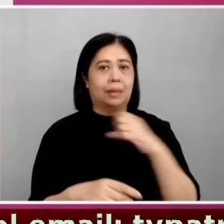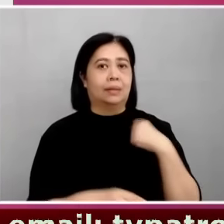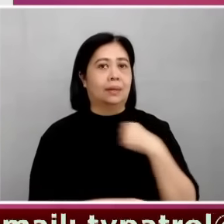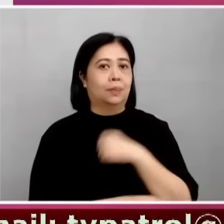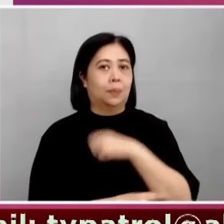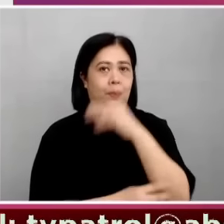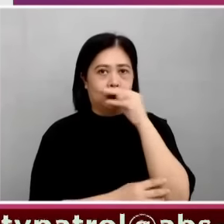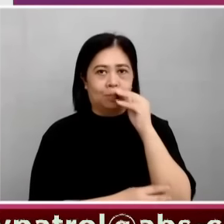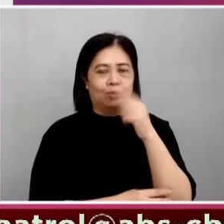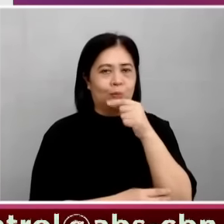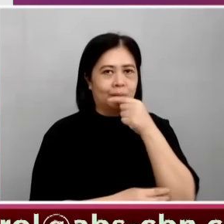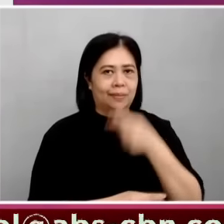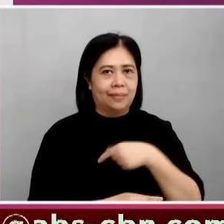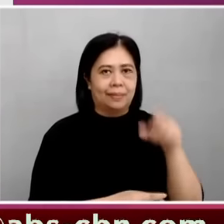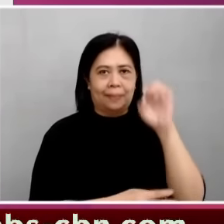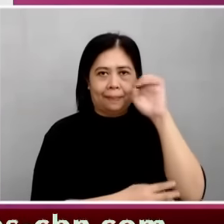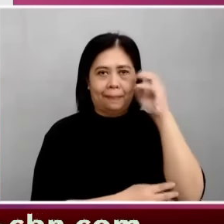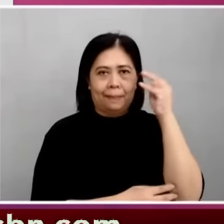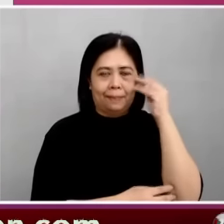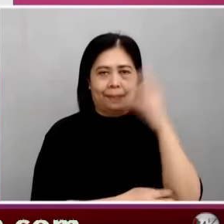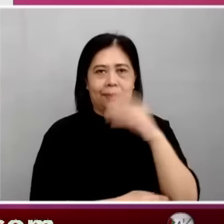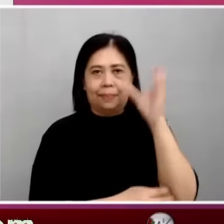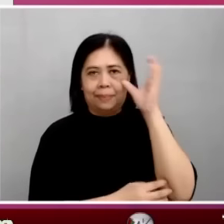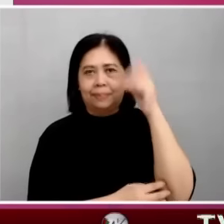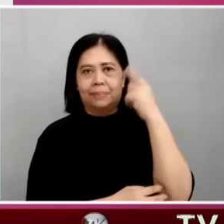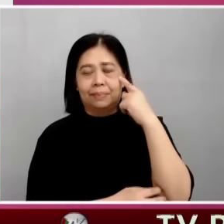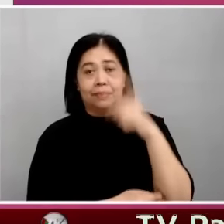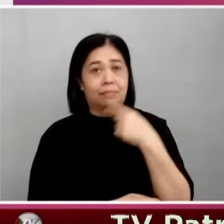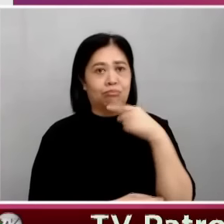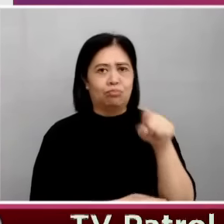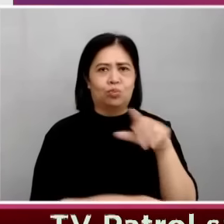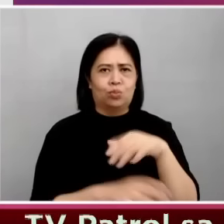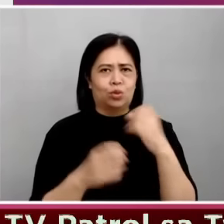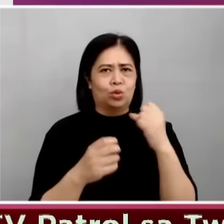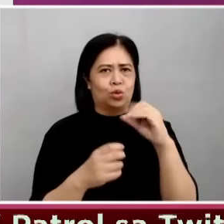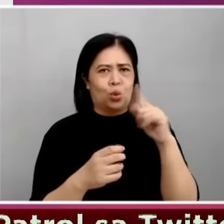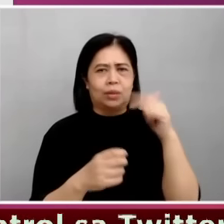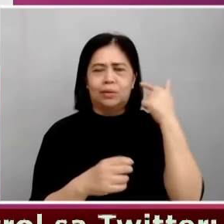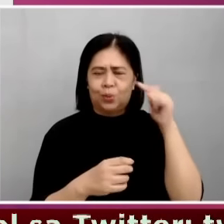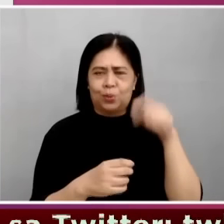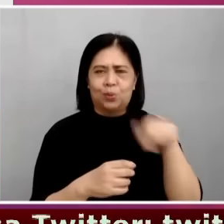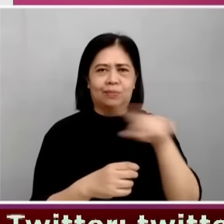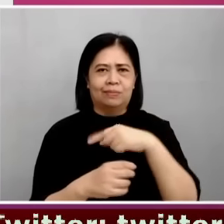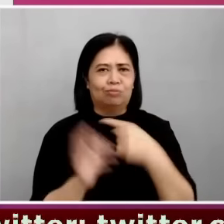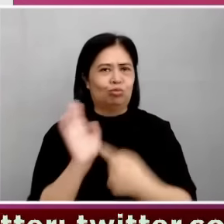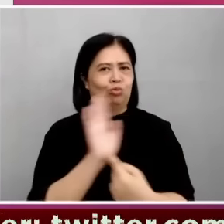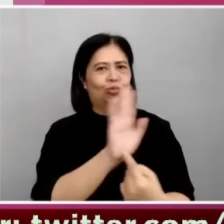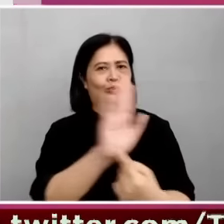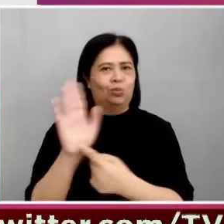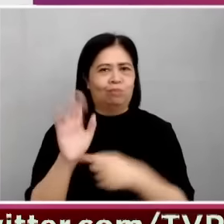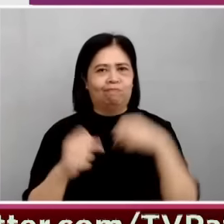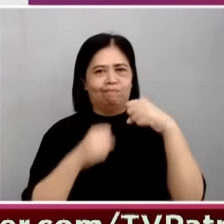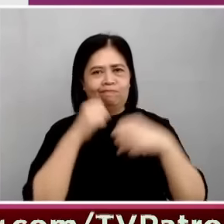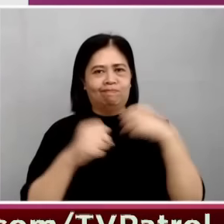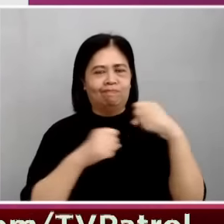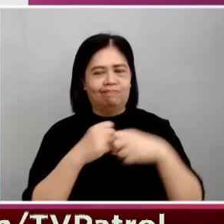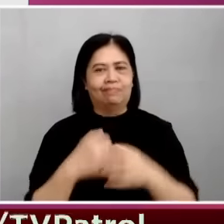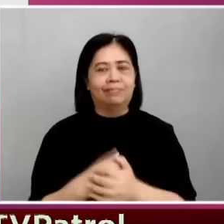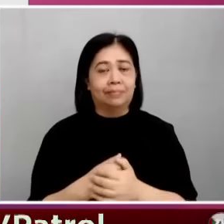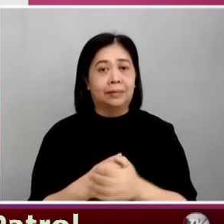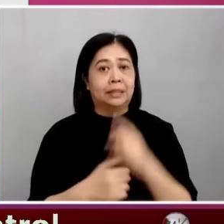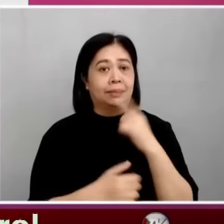sa bumati kina Marshall at Paalam at tinawag na solid gold ang kanilang pinakita sa boxing ring. Ayon sa TV